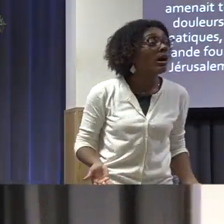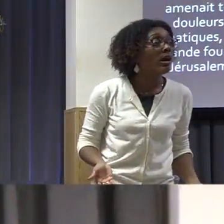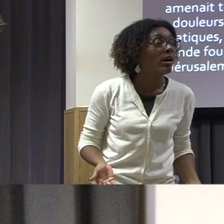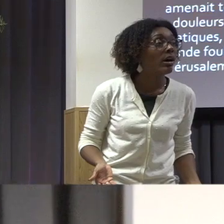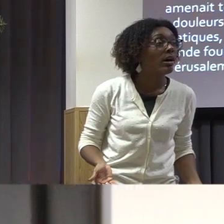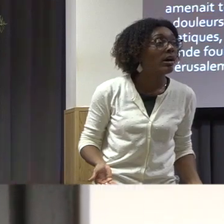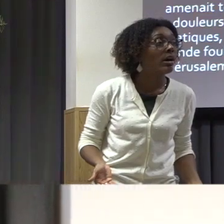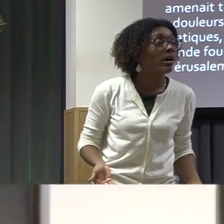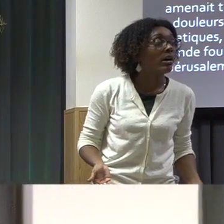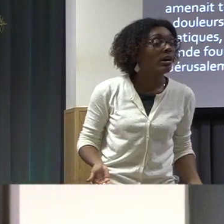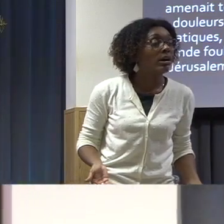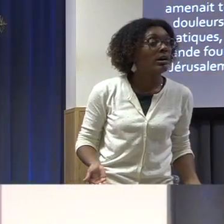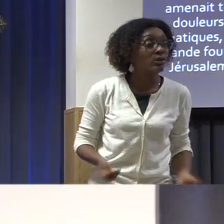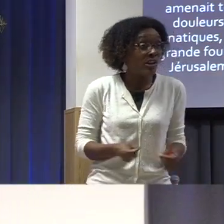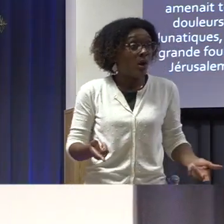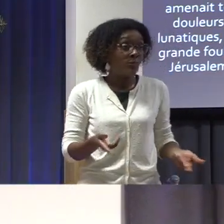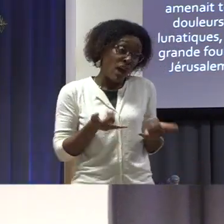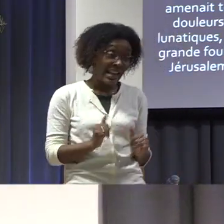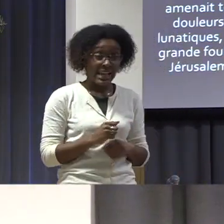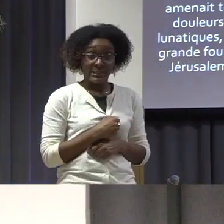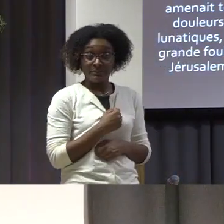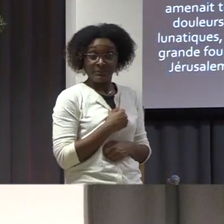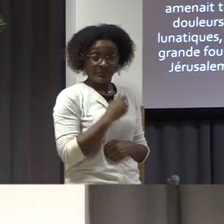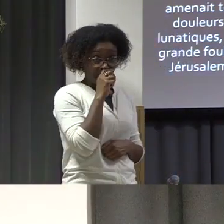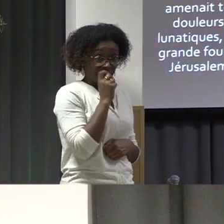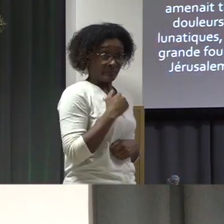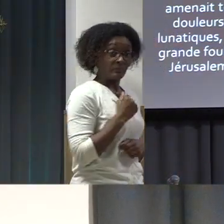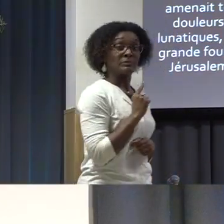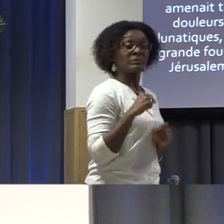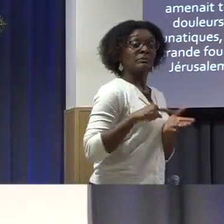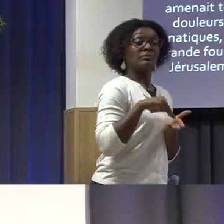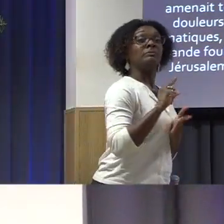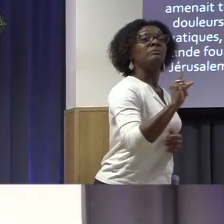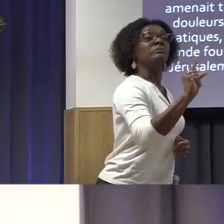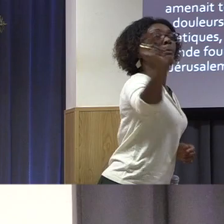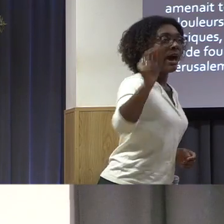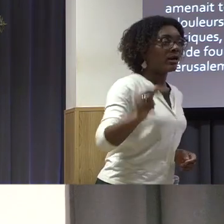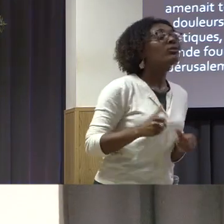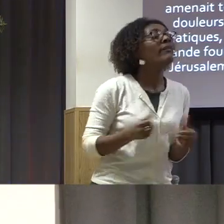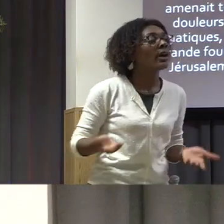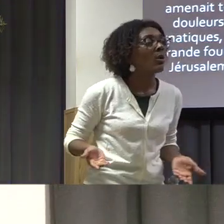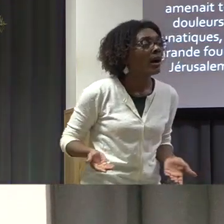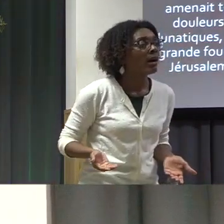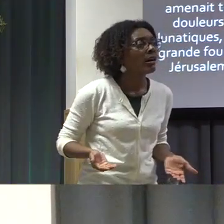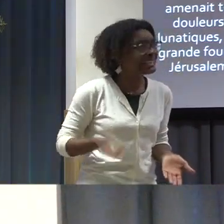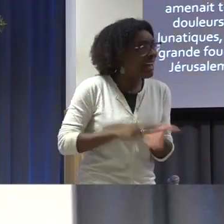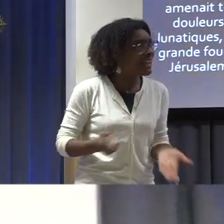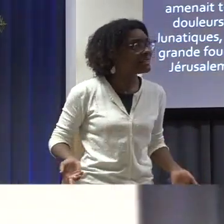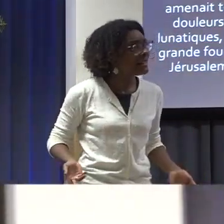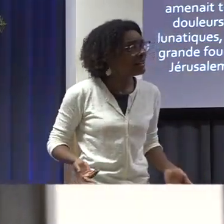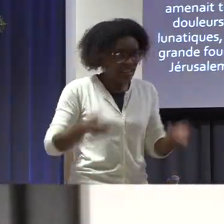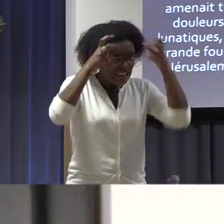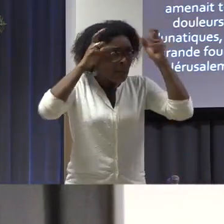continuez vous à rester à votre siège où vous allez prendre la pop ou partir c'est ça la réalité de